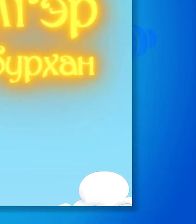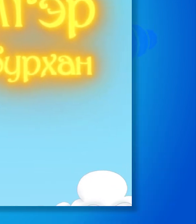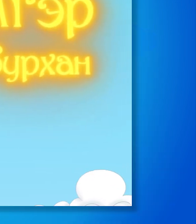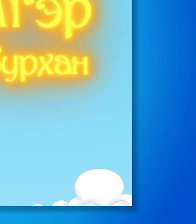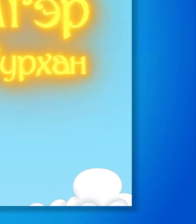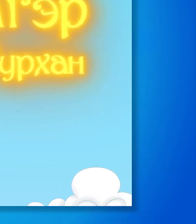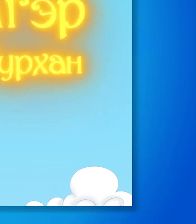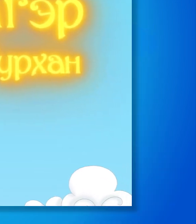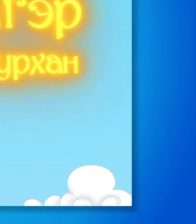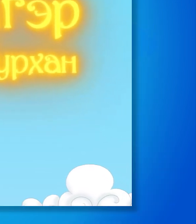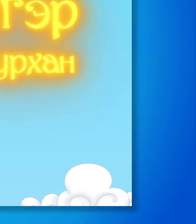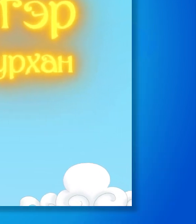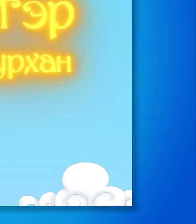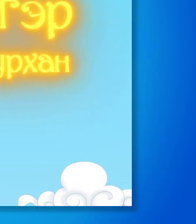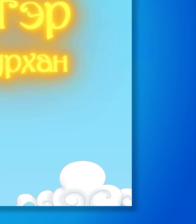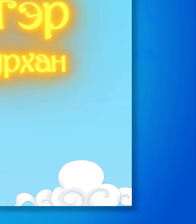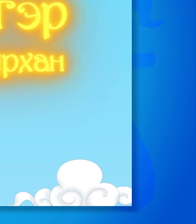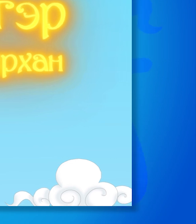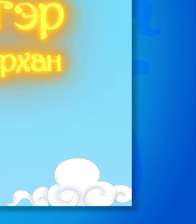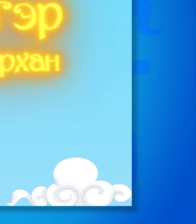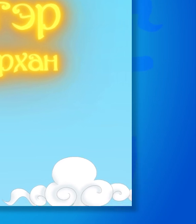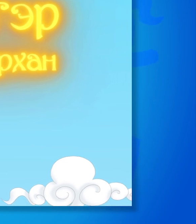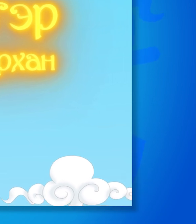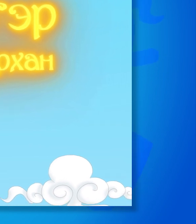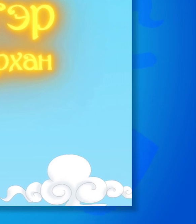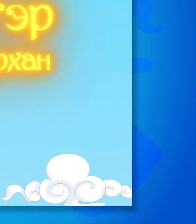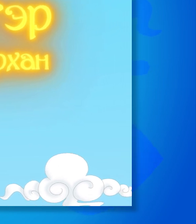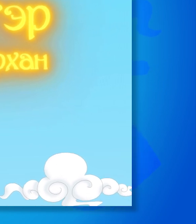За, үлгэр унших гэж ах шиг байна.